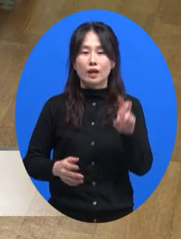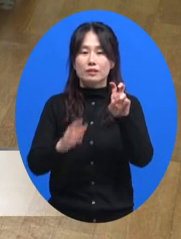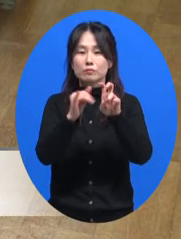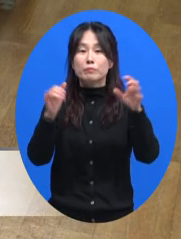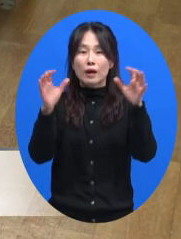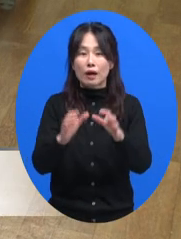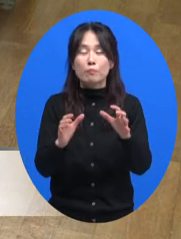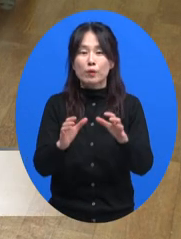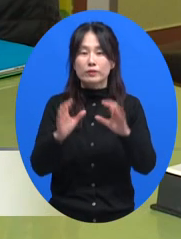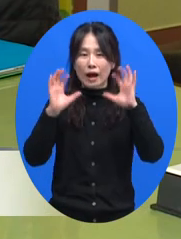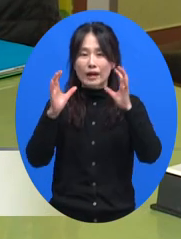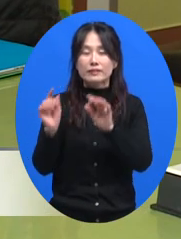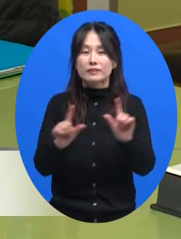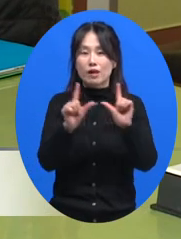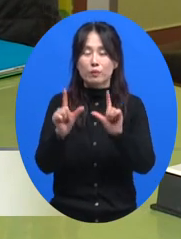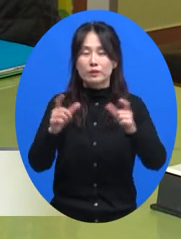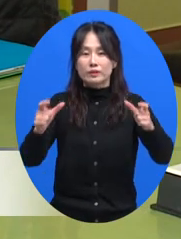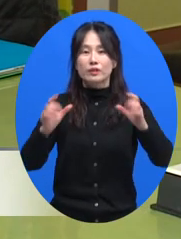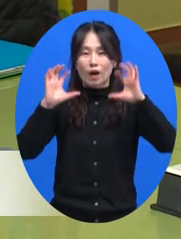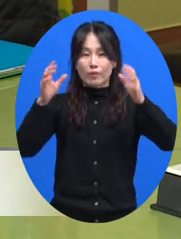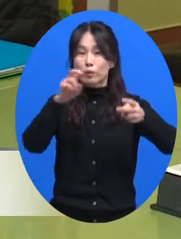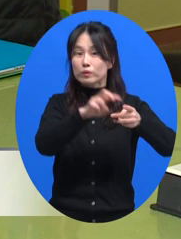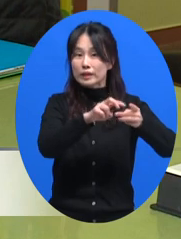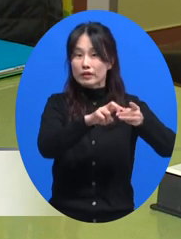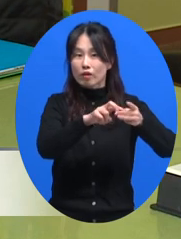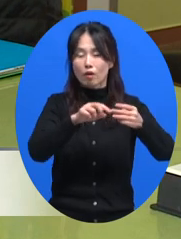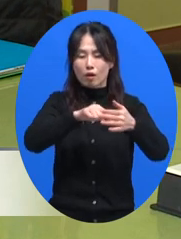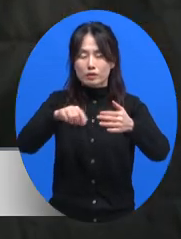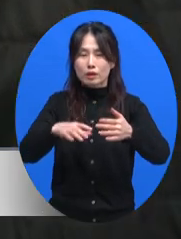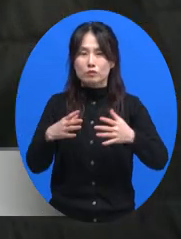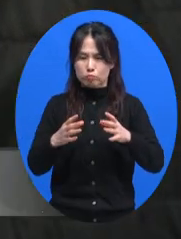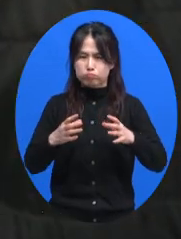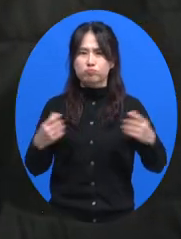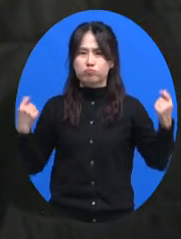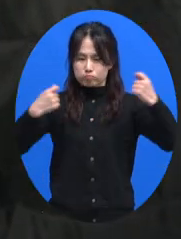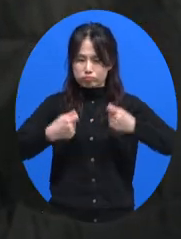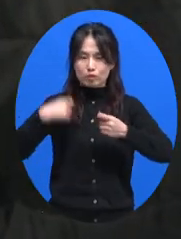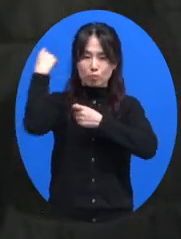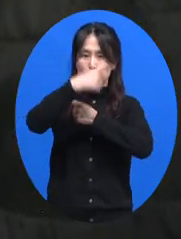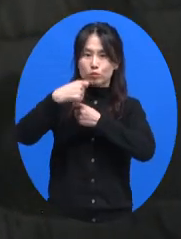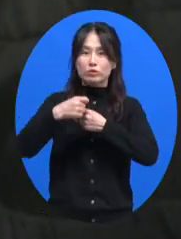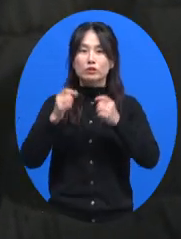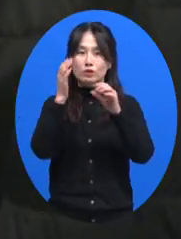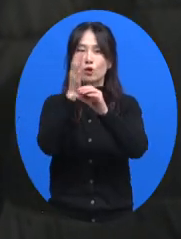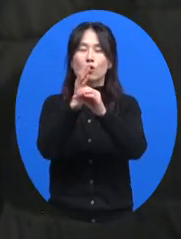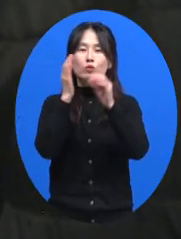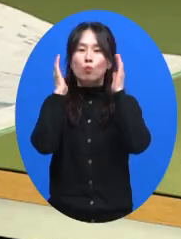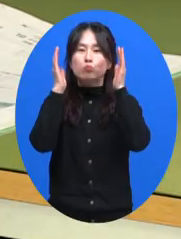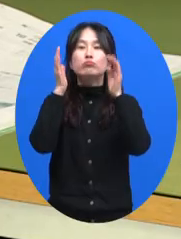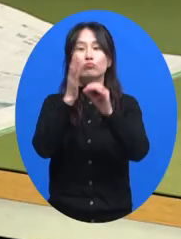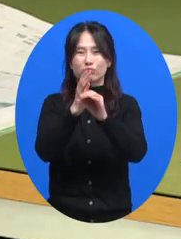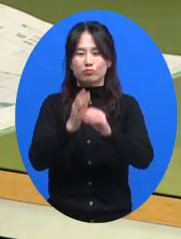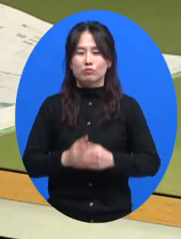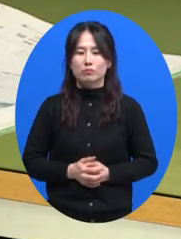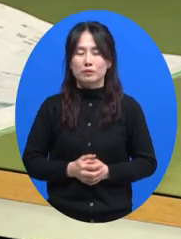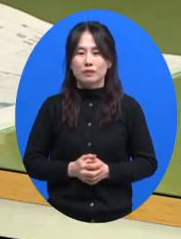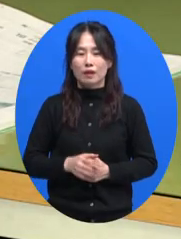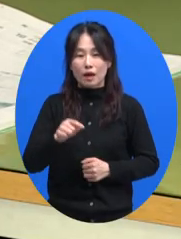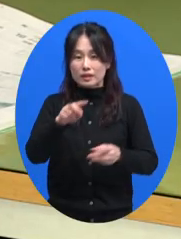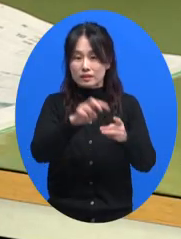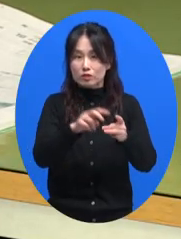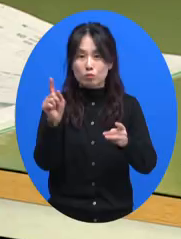20여 명의 아이들이 생활하는 지역아동센터 실내에서도 패딩을 입고 목도리를 한 채 공부합니다이